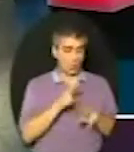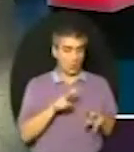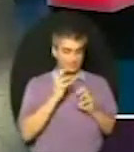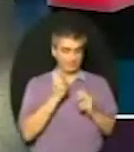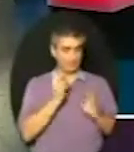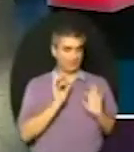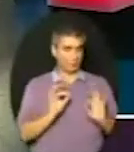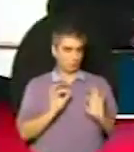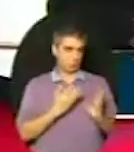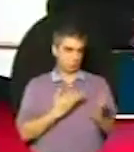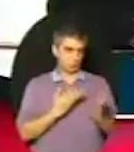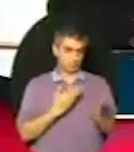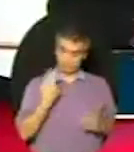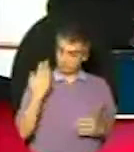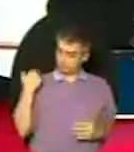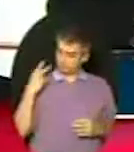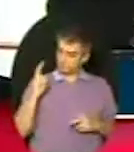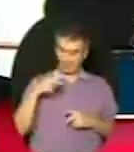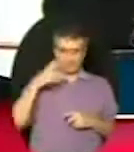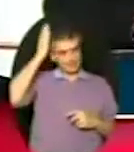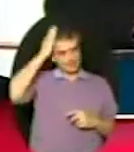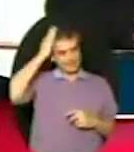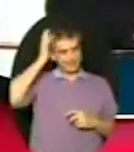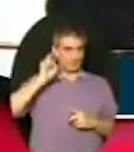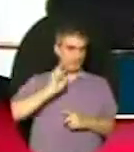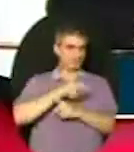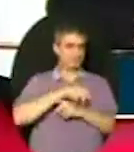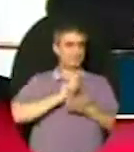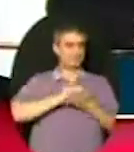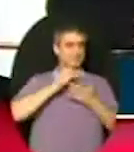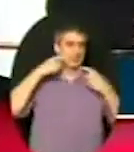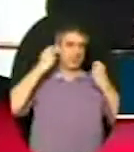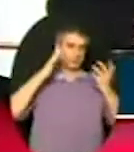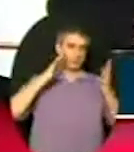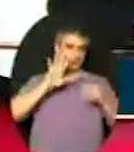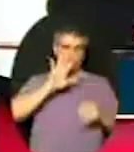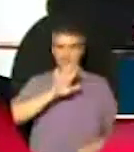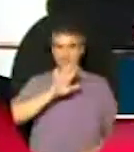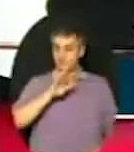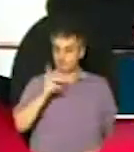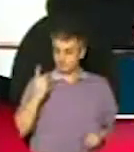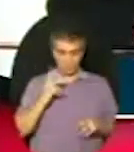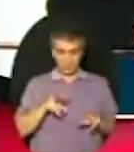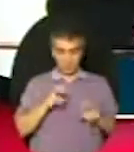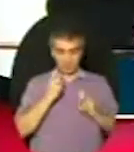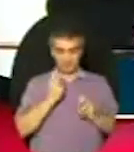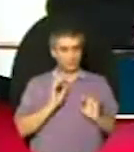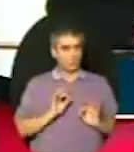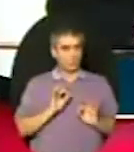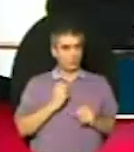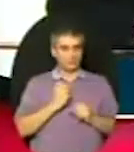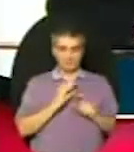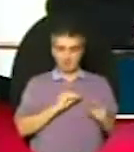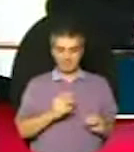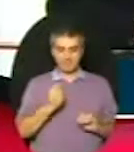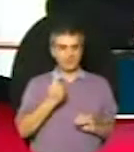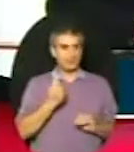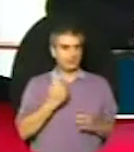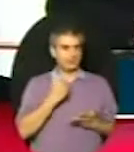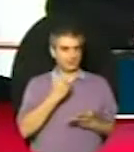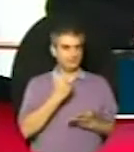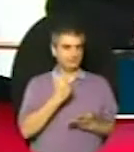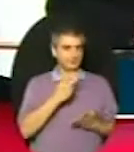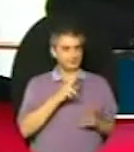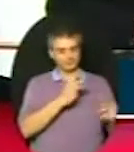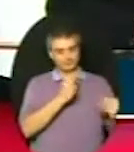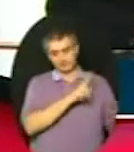ובוא נאמר, מהרגע שנכנס נפתלי בנט למשרד החינוך באזור מאי, לא מומשו הכספים האלה, עושים העברה תקציבית, לא עברת,